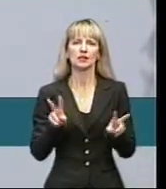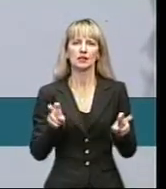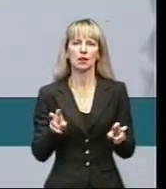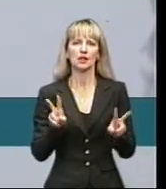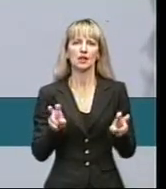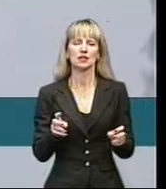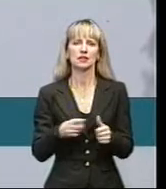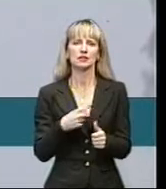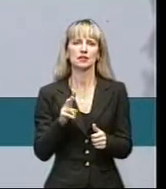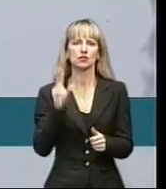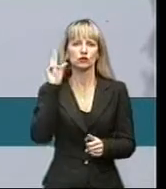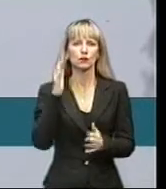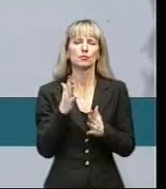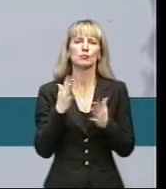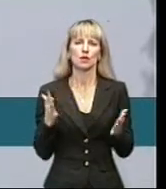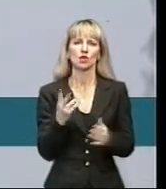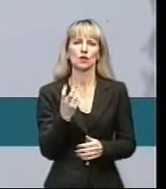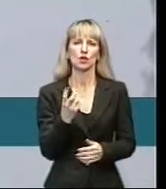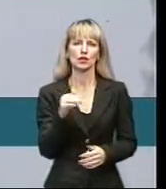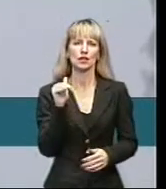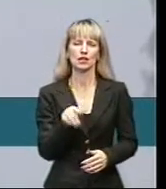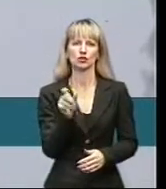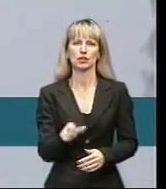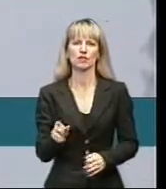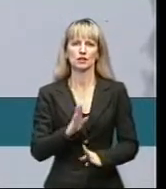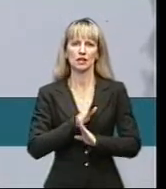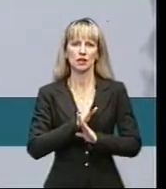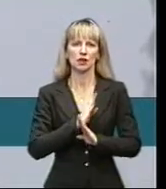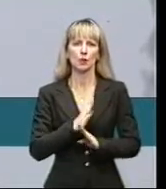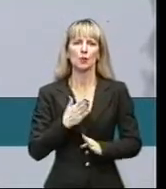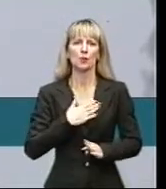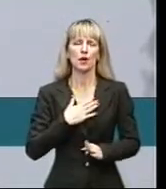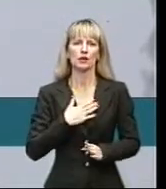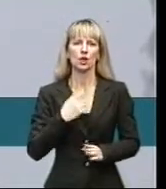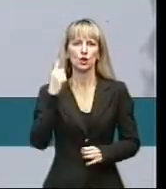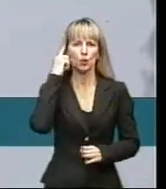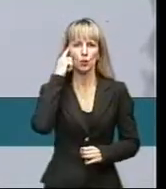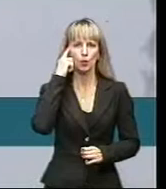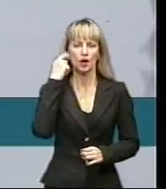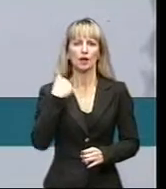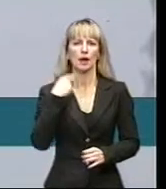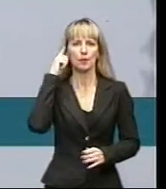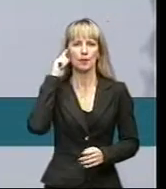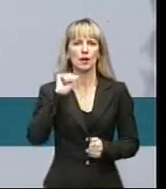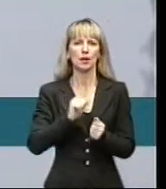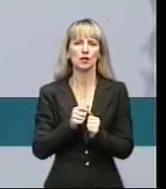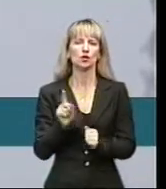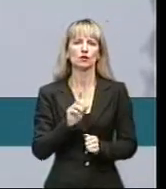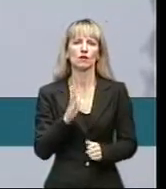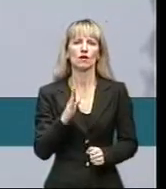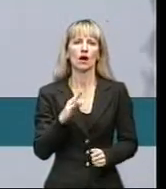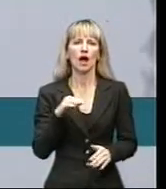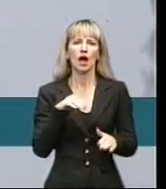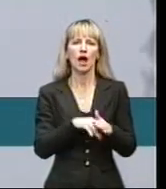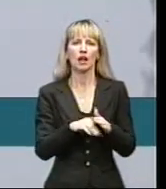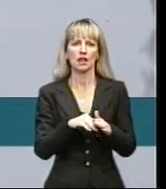Названа цифра – більше 200 тисяч чоловік загинули. Але моя основна думка, я пам'ятаю, що в архівах працювала